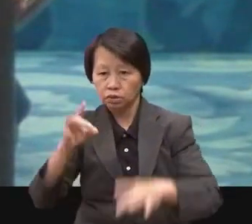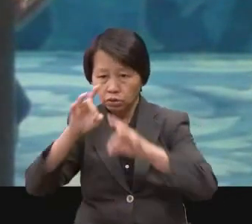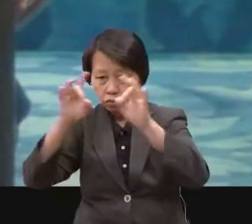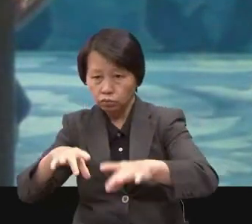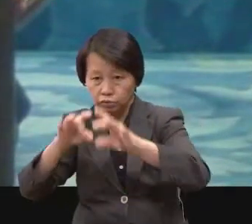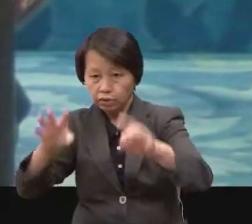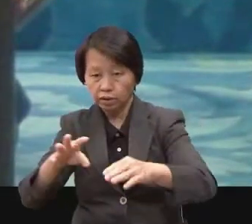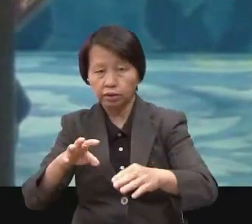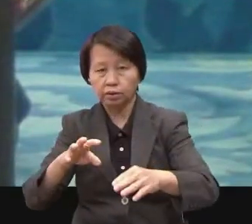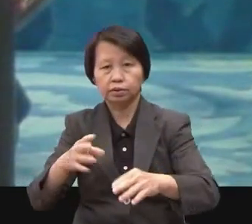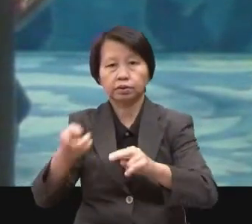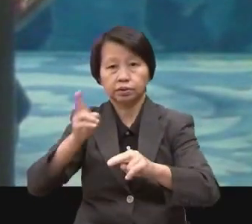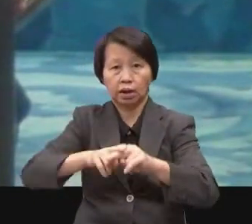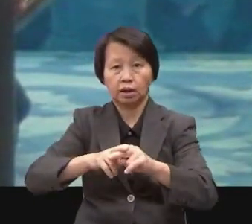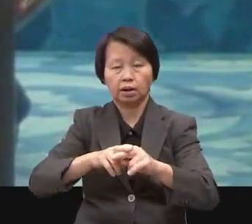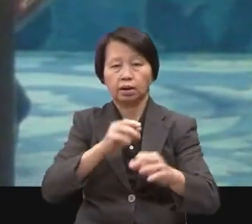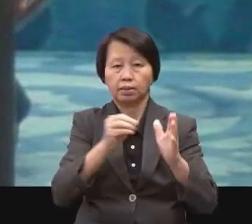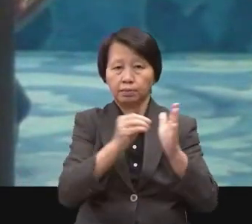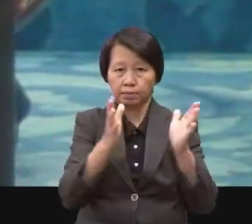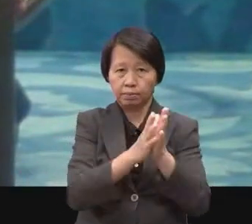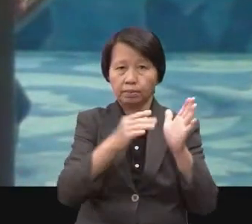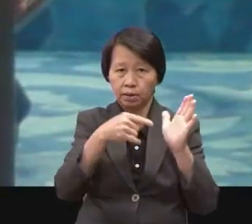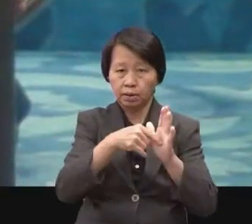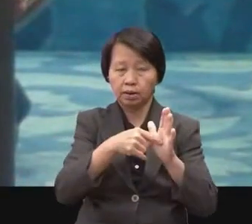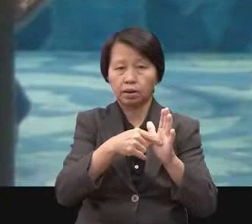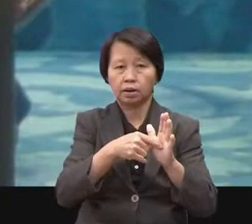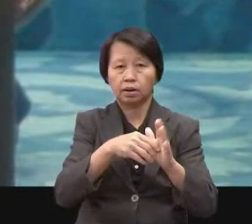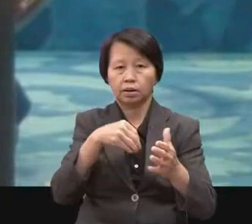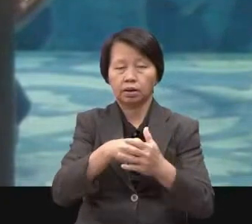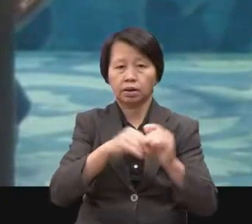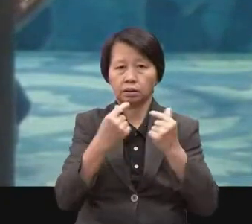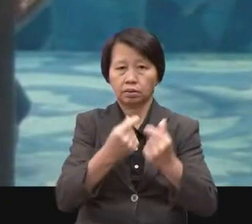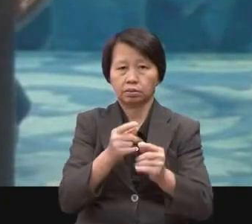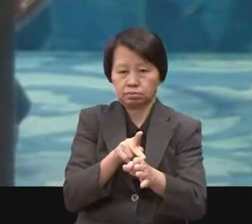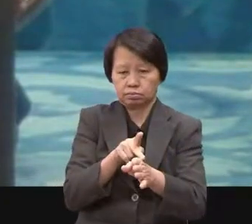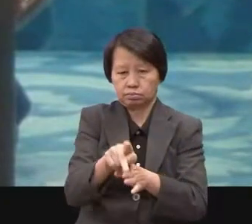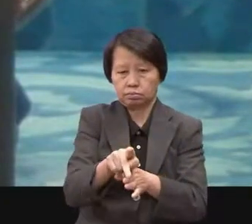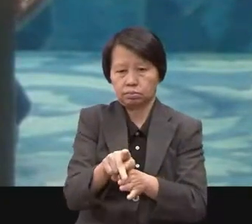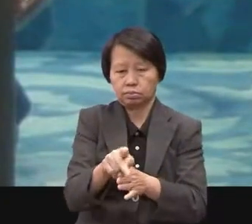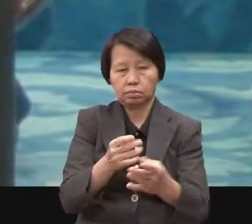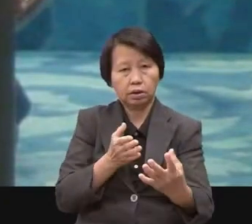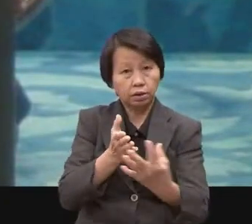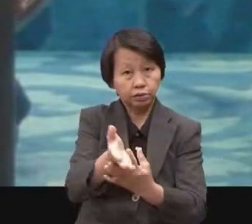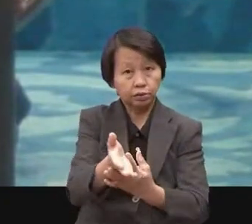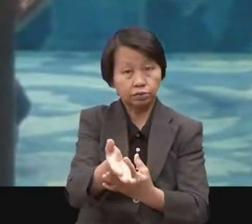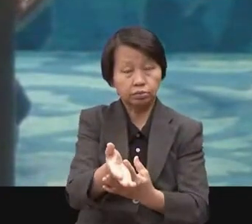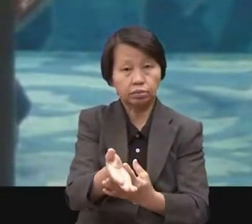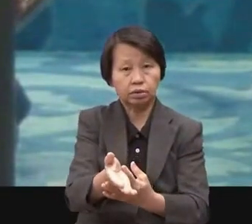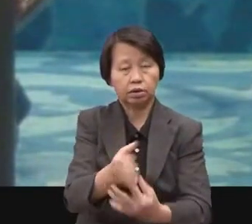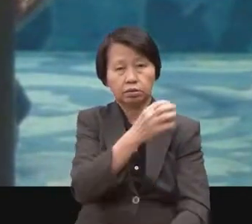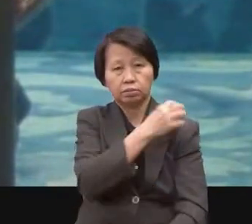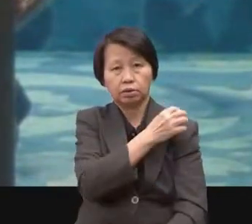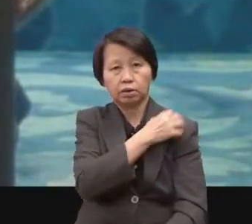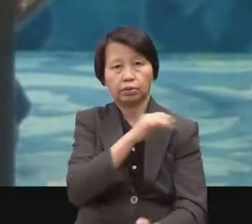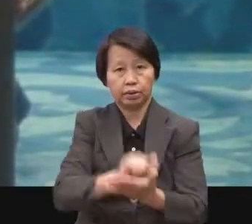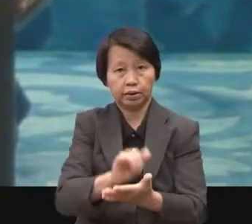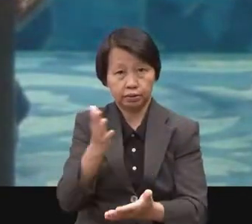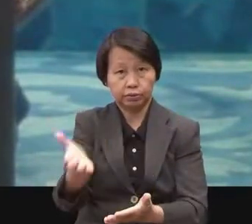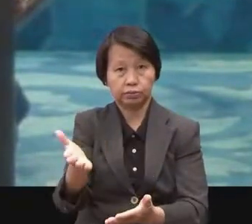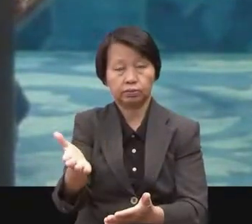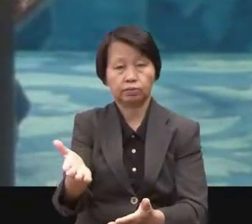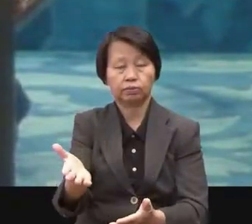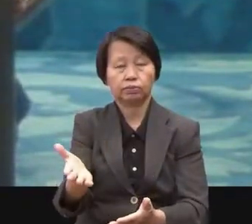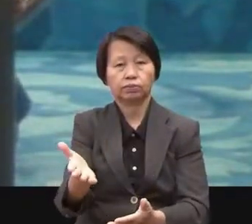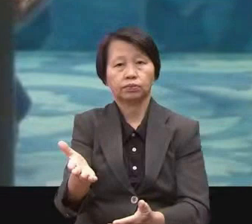tambahan yang dimasukkan dalam kategori profesional pegawai pekerjaan